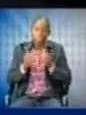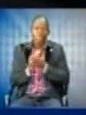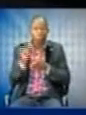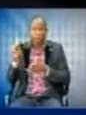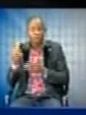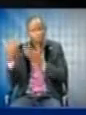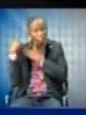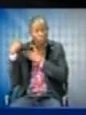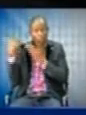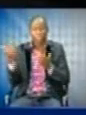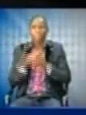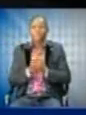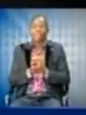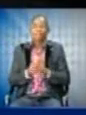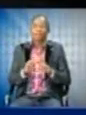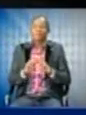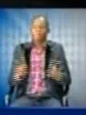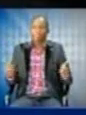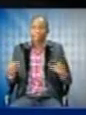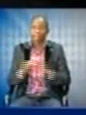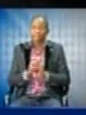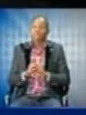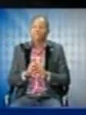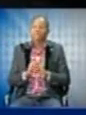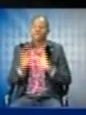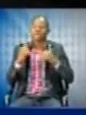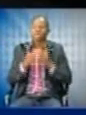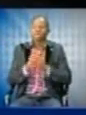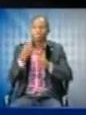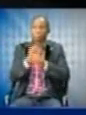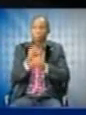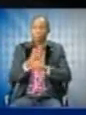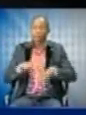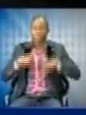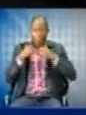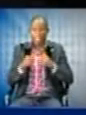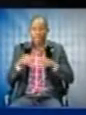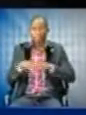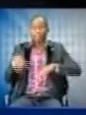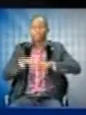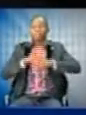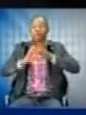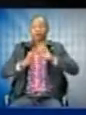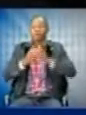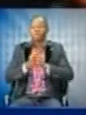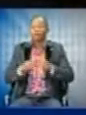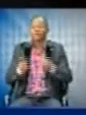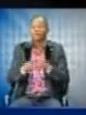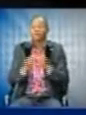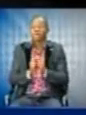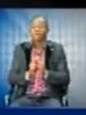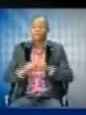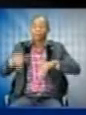de la même manière. Mais on est un manque, on est fort comme ça en tant que Katangi. Et même, on pèse sur le